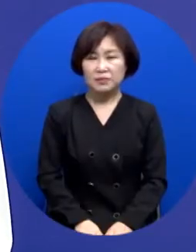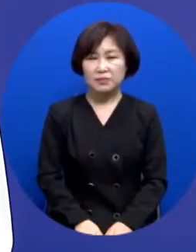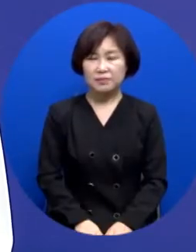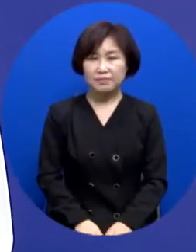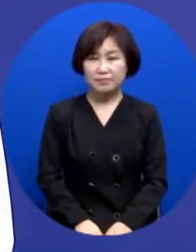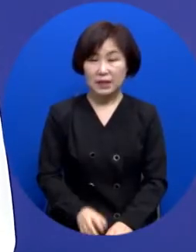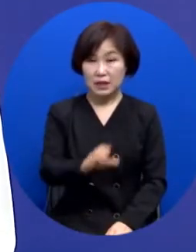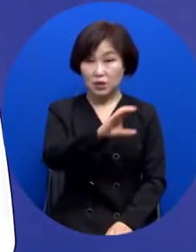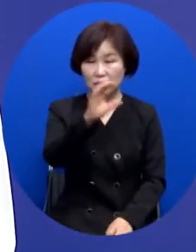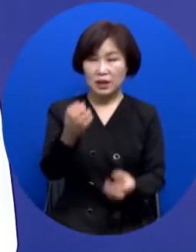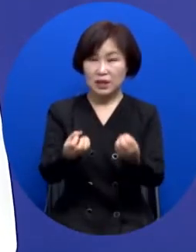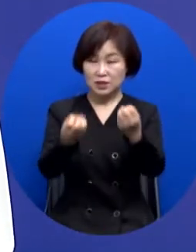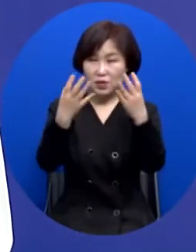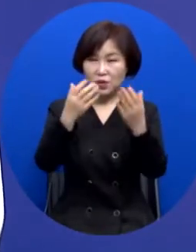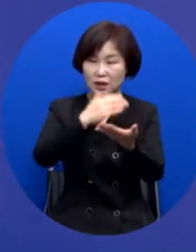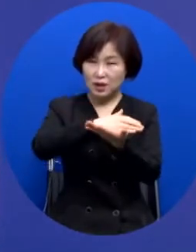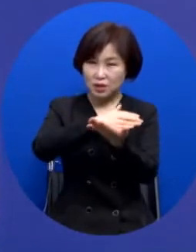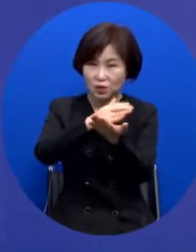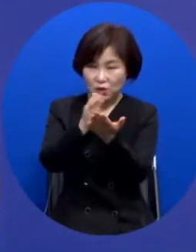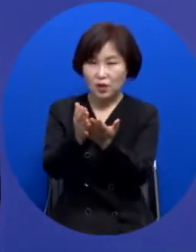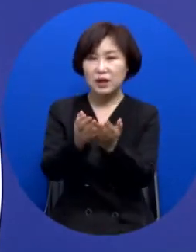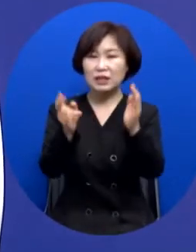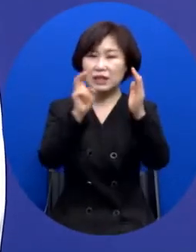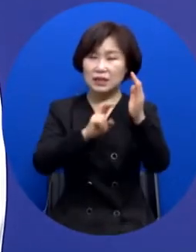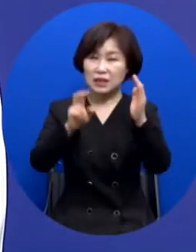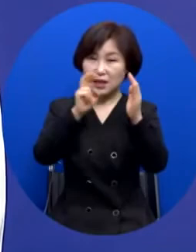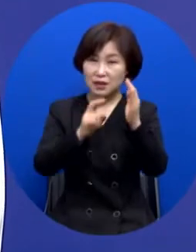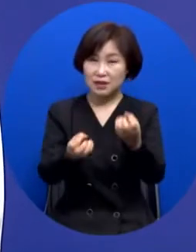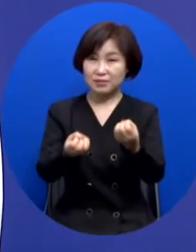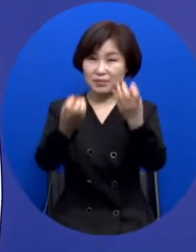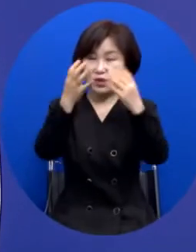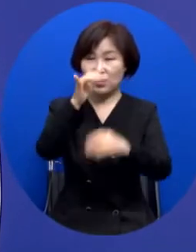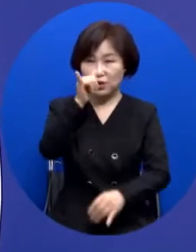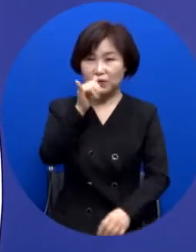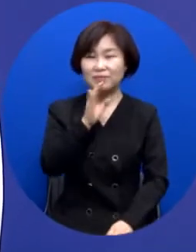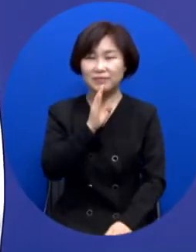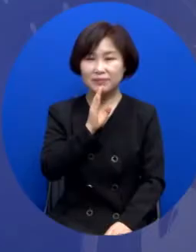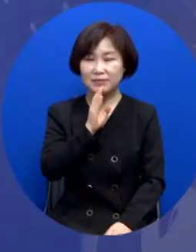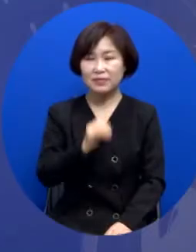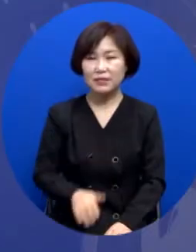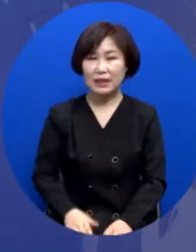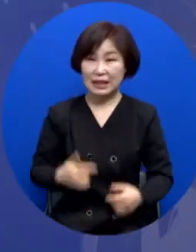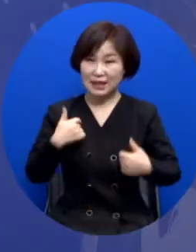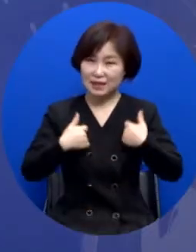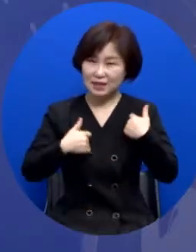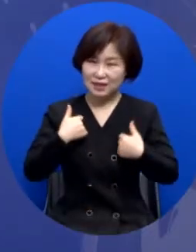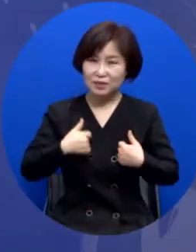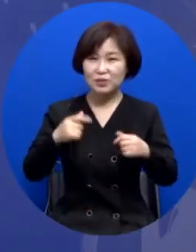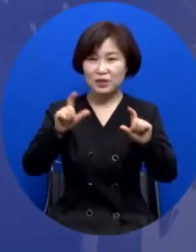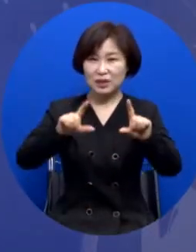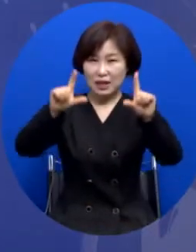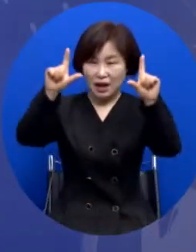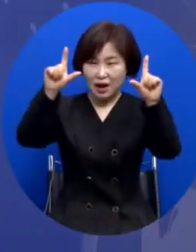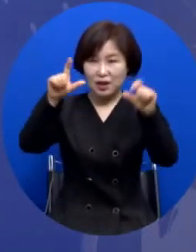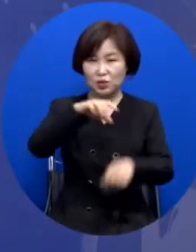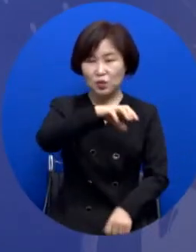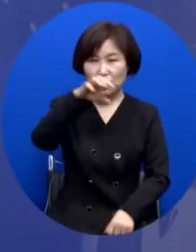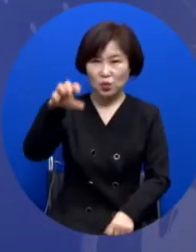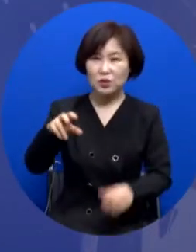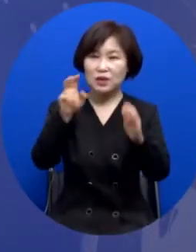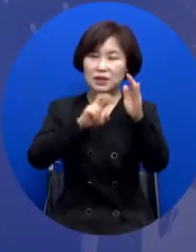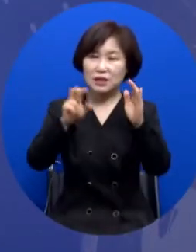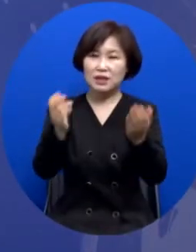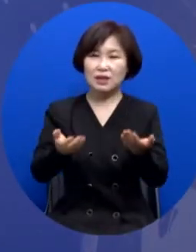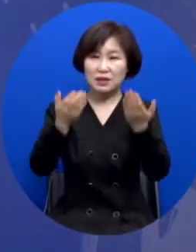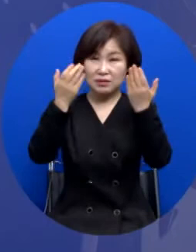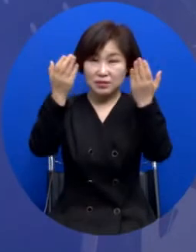네, 이번 성탄절에는 또 다양한 찬양 소리가 울려 퍼졌다고 들었습니다. 그렇습니다. 이제 가장 기쁜 날이기 때문에 또 여기저기서 찬양을